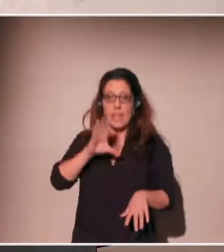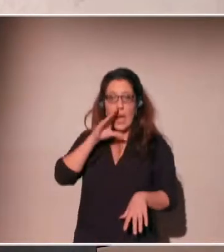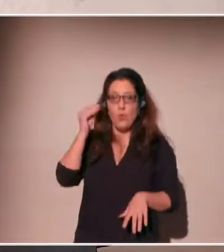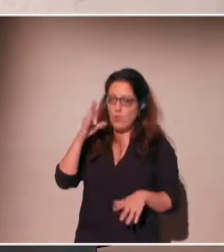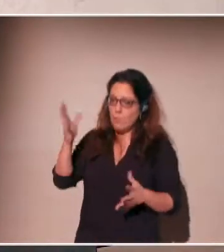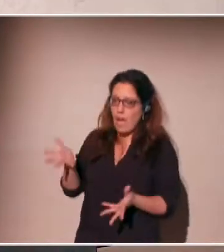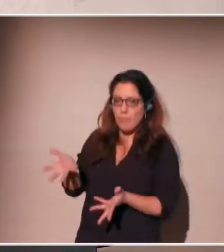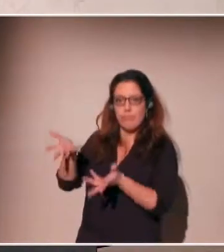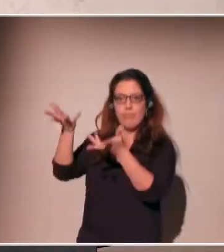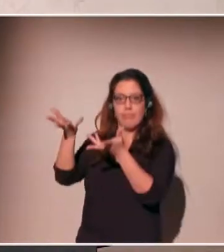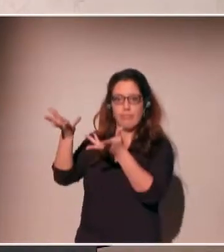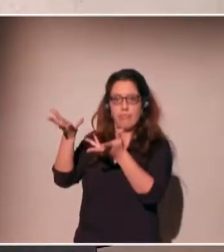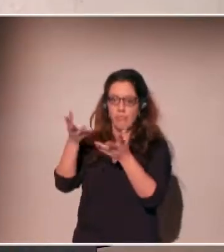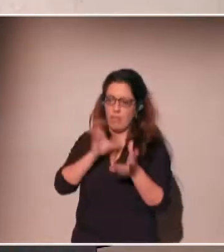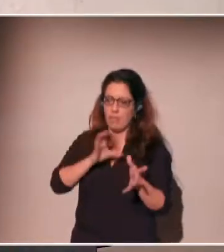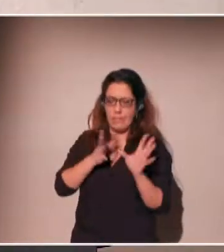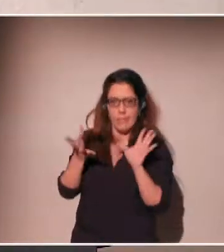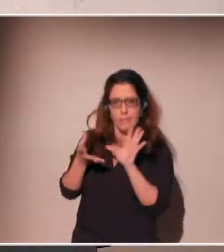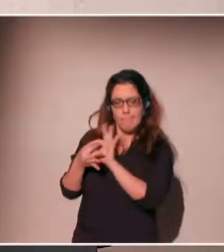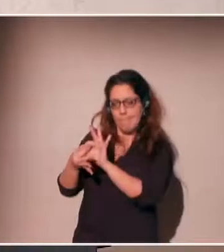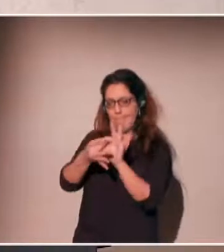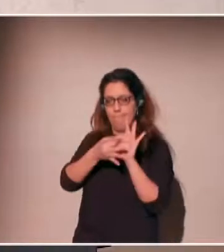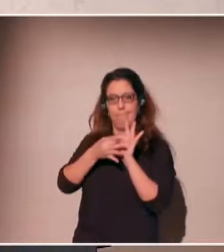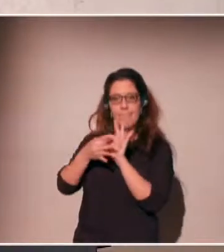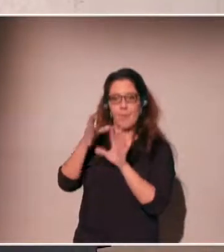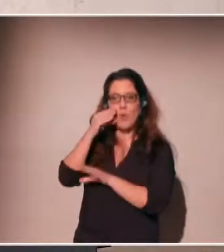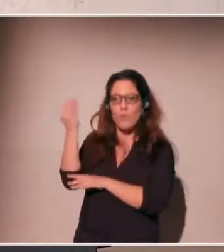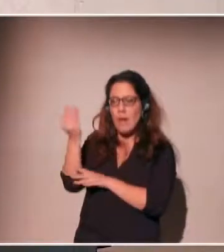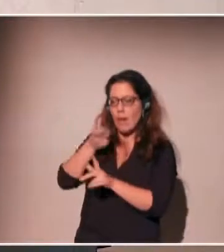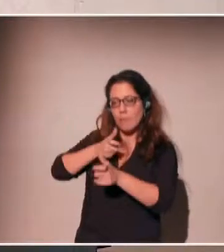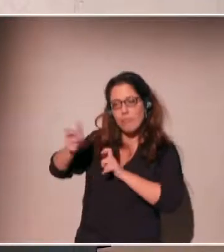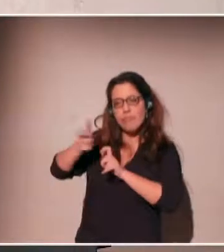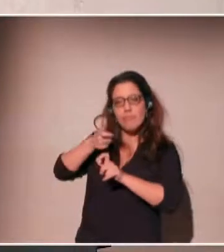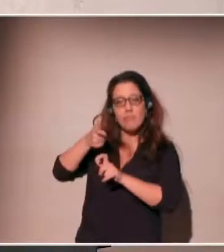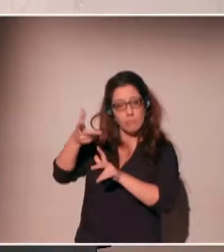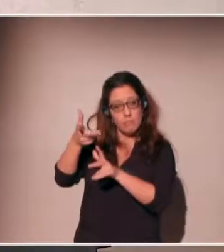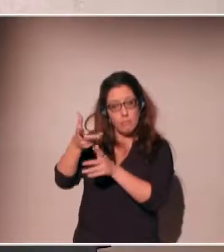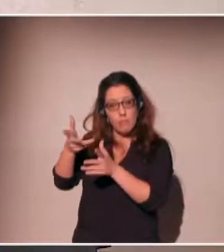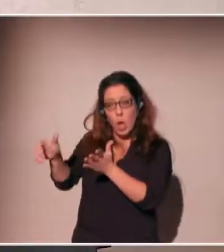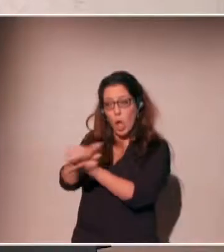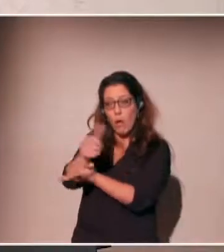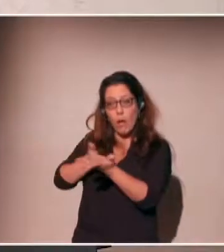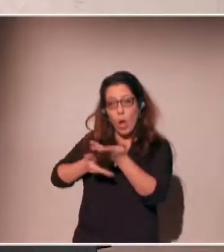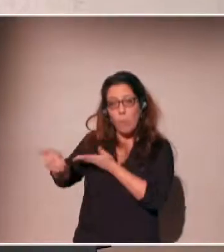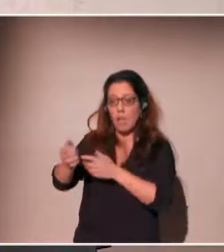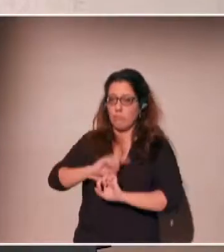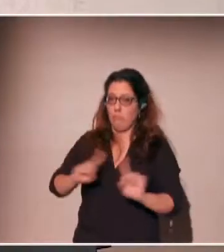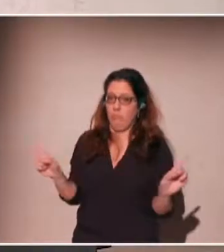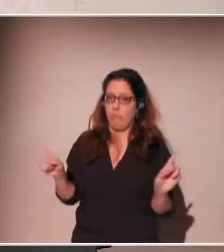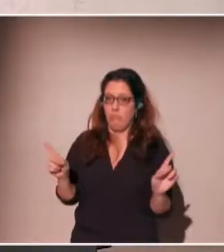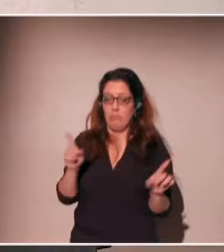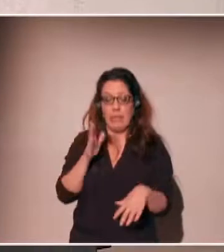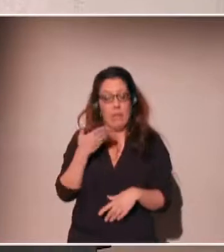collaborer, coopérer avec les humains, interagir avec eux plutôt que de les remplacer. C'est une forme de technologie qui va